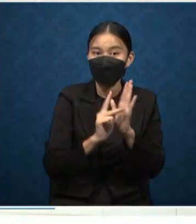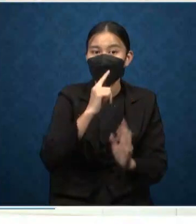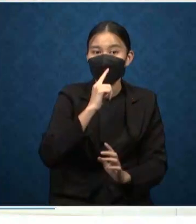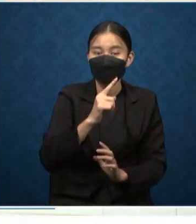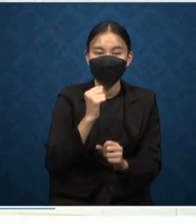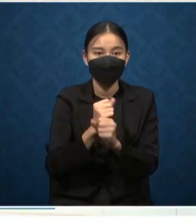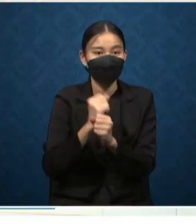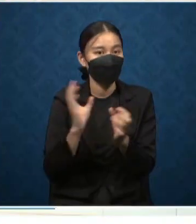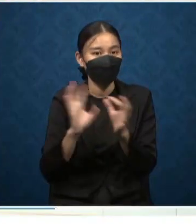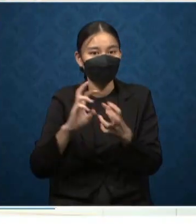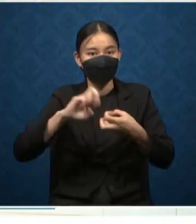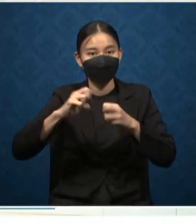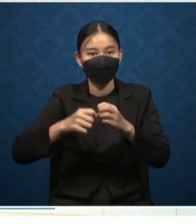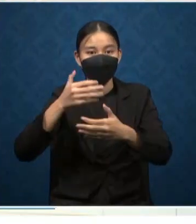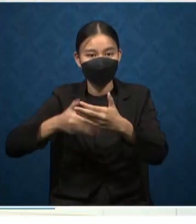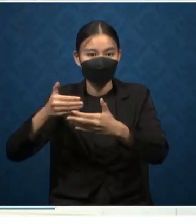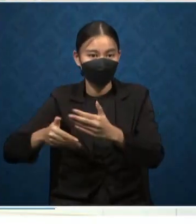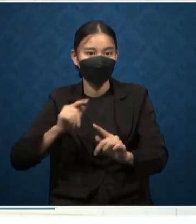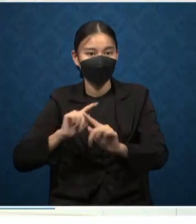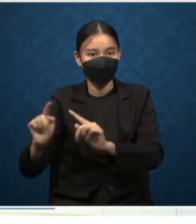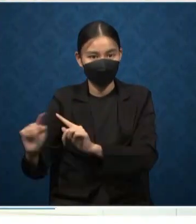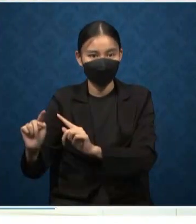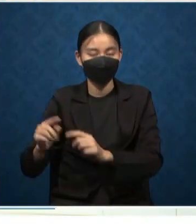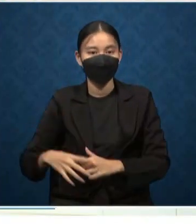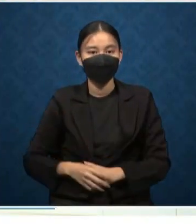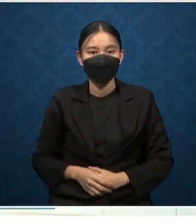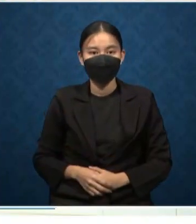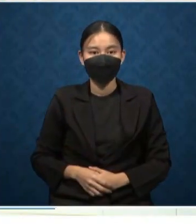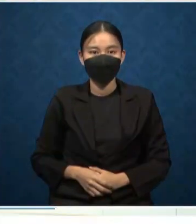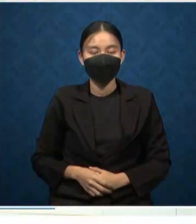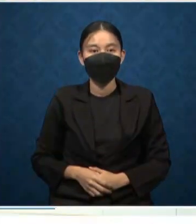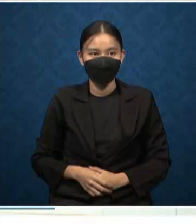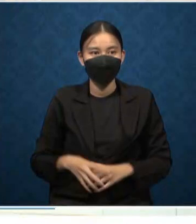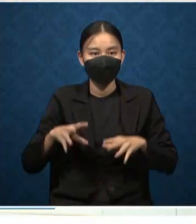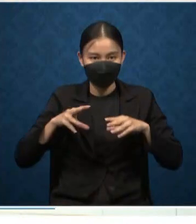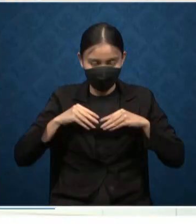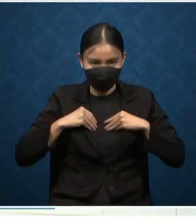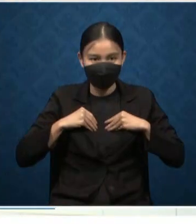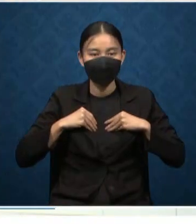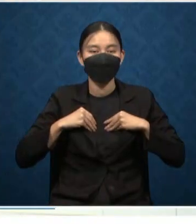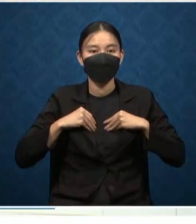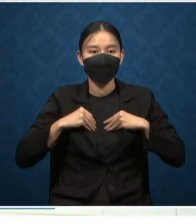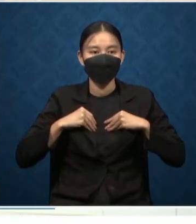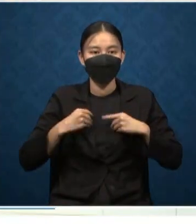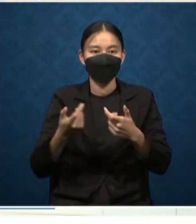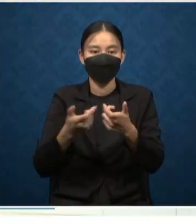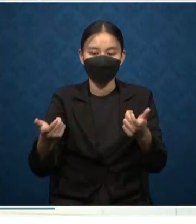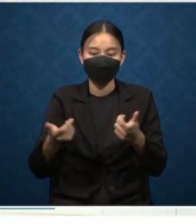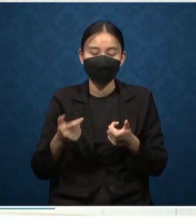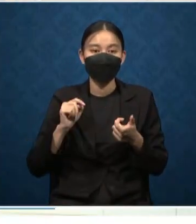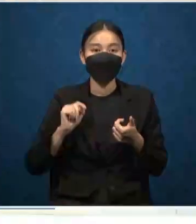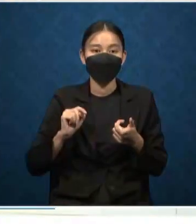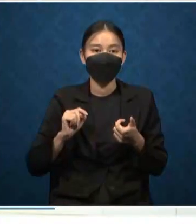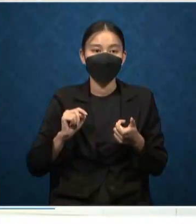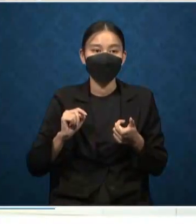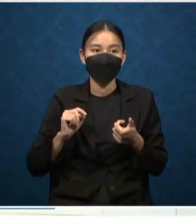เกี่ยวโงปันหากประสัต่ ๆ นะครับ partido็โ้มรบจรๆ ครับว่า ในรายงานเนี่ย เื่องจบว่